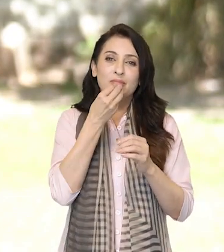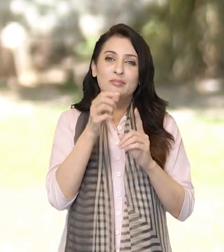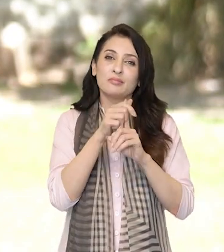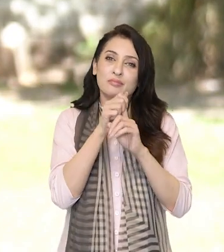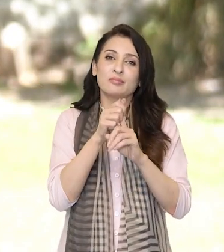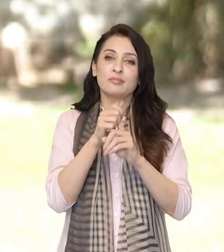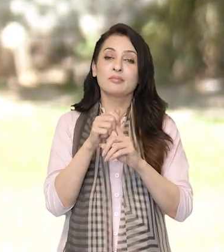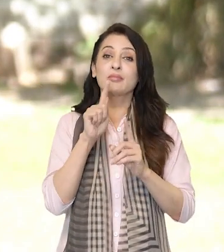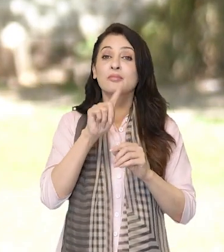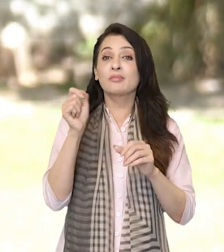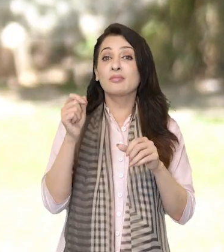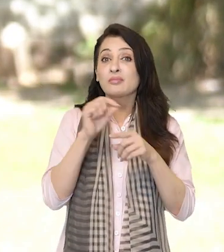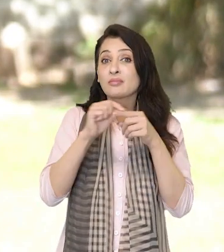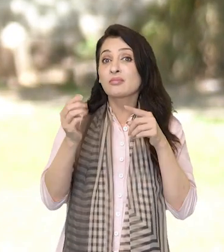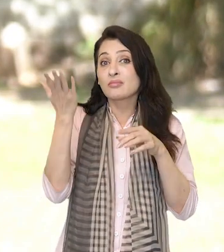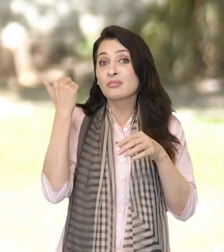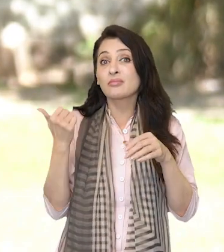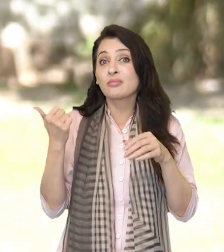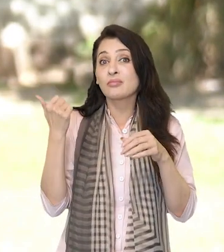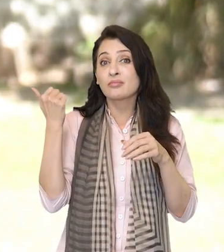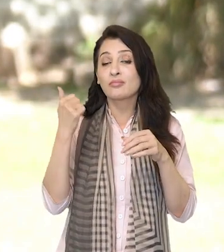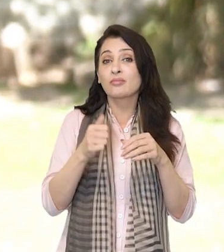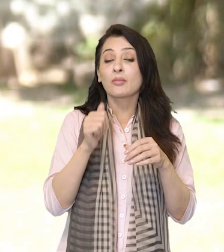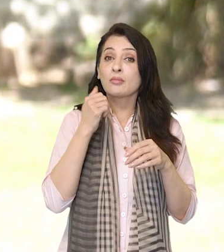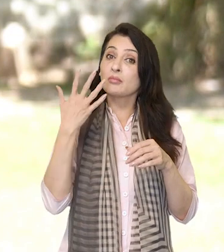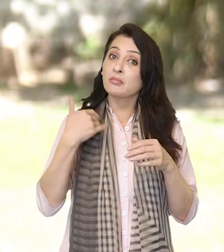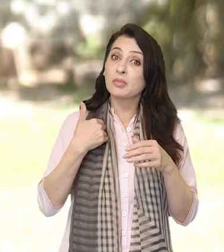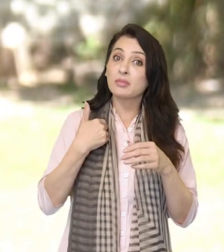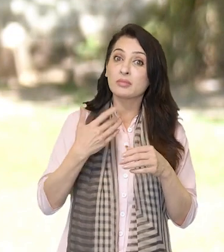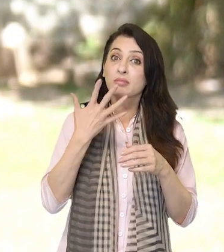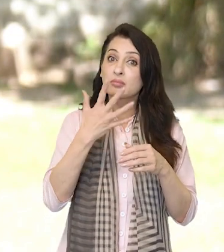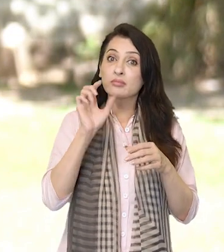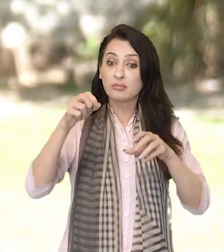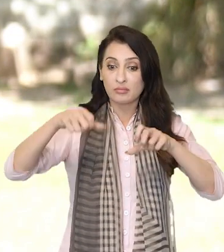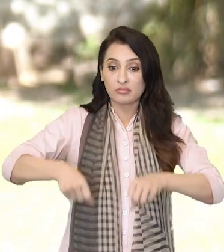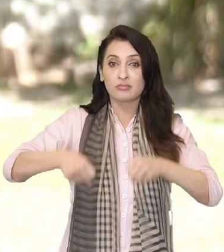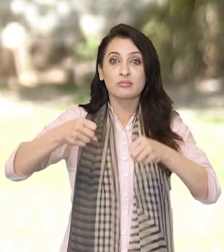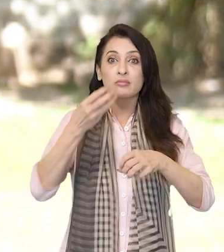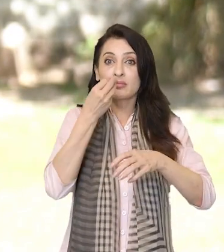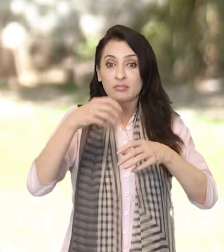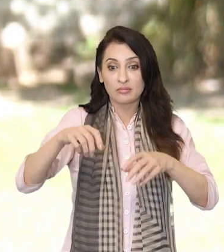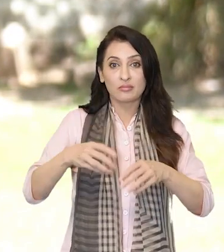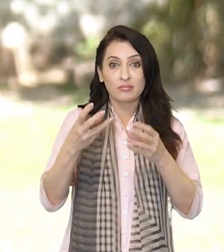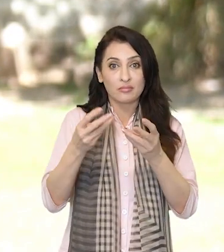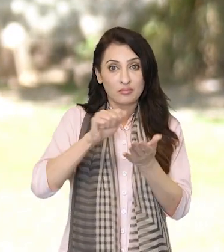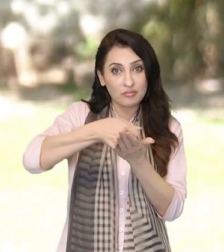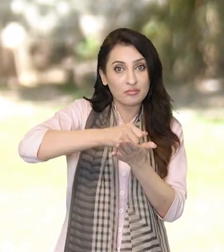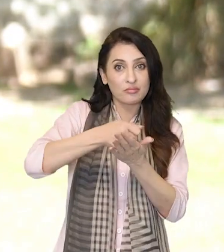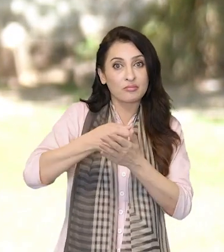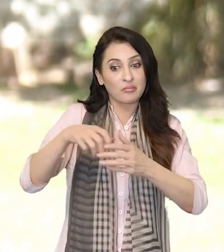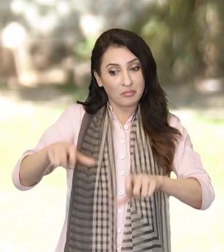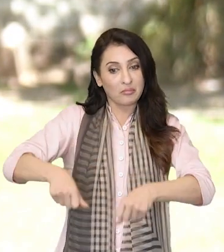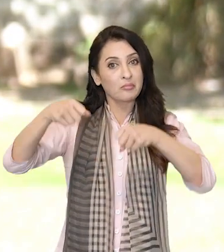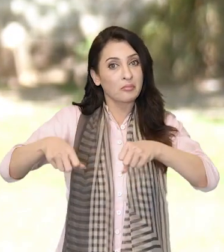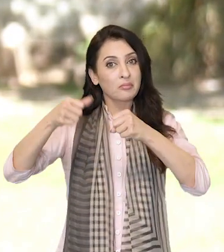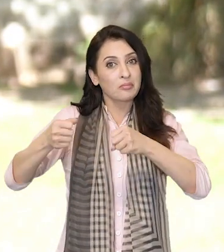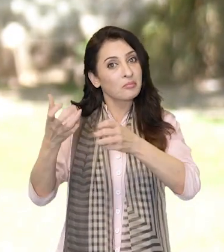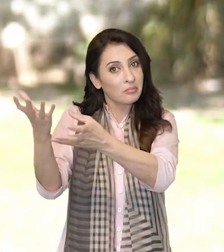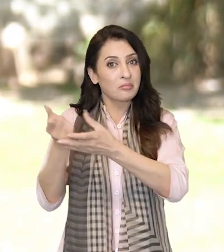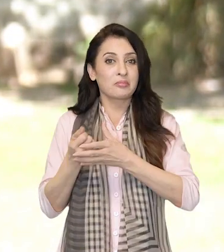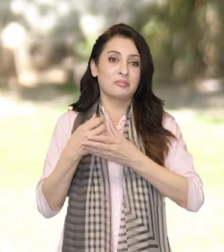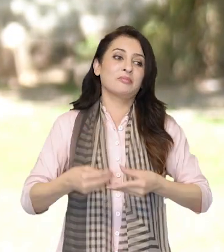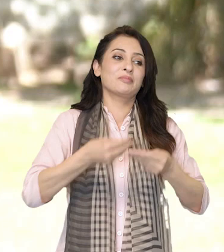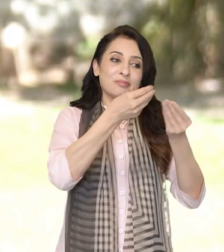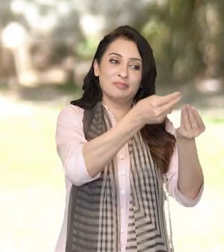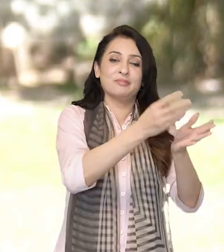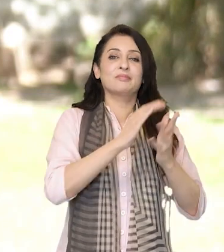चाहिए, रात को 10 बजे मोमिना को मैसेज आया कि मेरे पास 50 राशन के बैग्स आ गए हैं। ये चीज़ें हम प्लान नहीं करते, लेकिन ये ख़ुद ब खुद